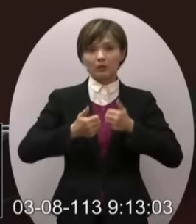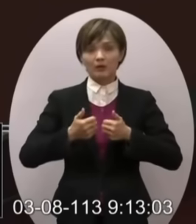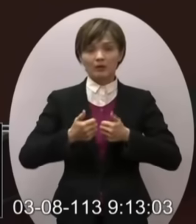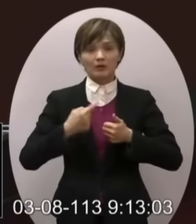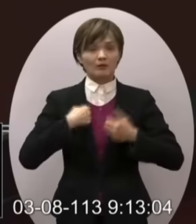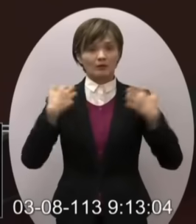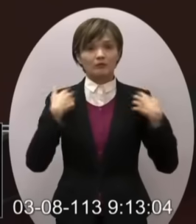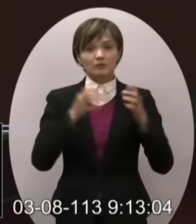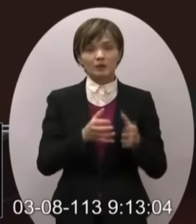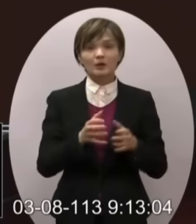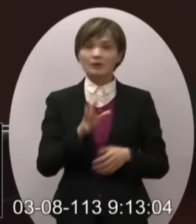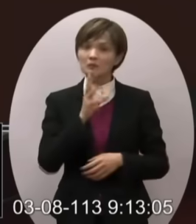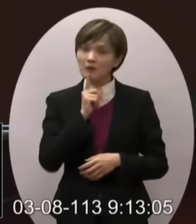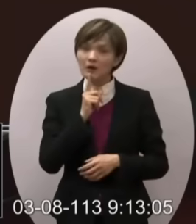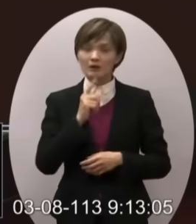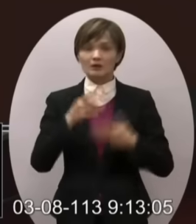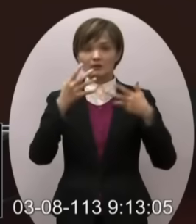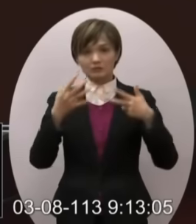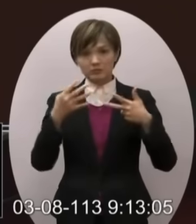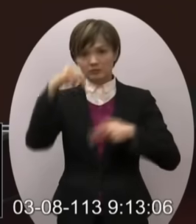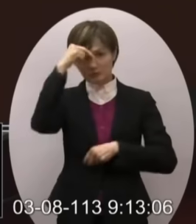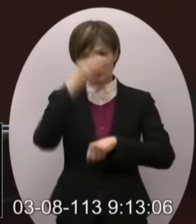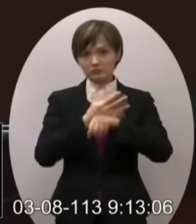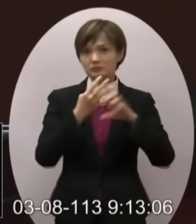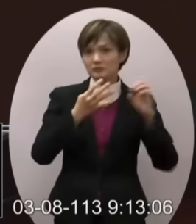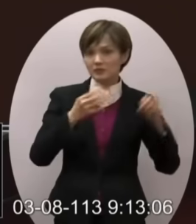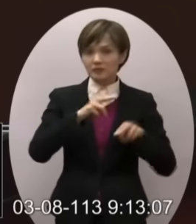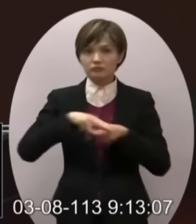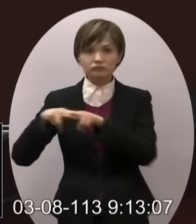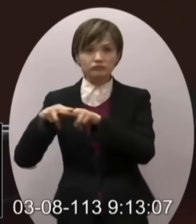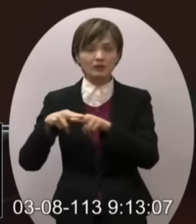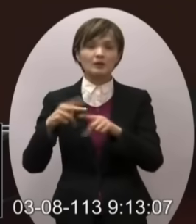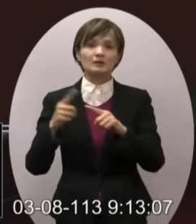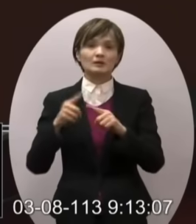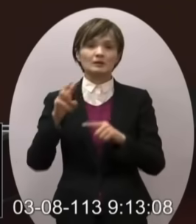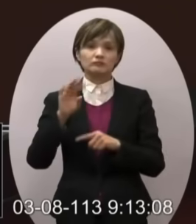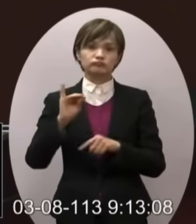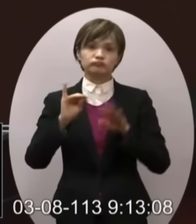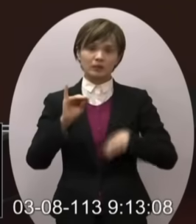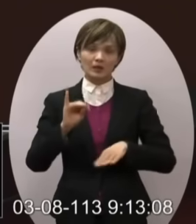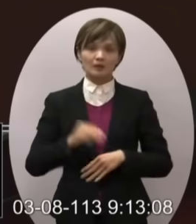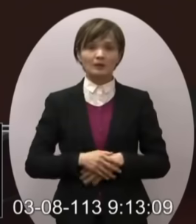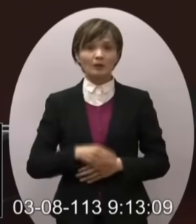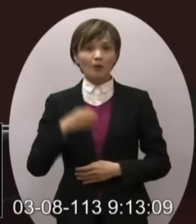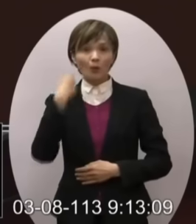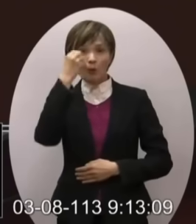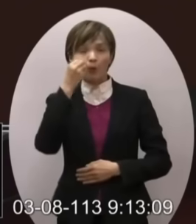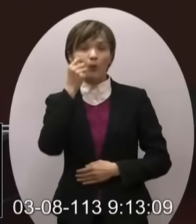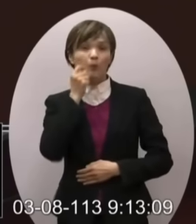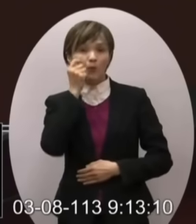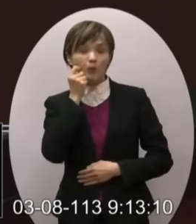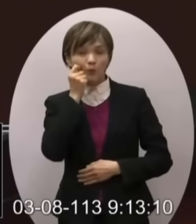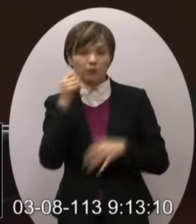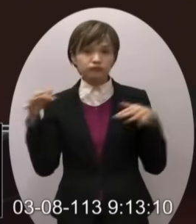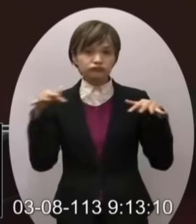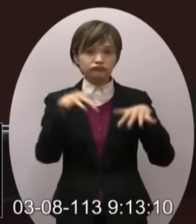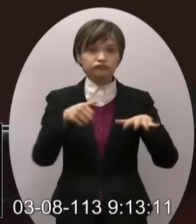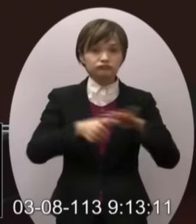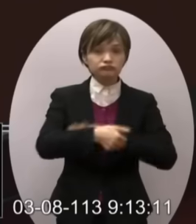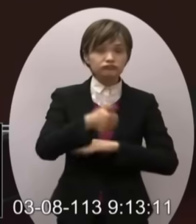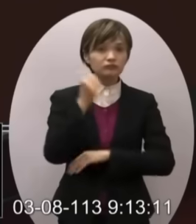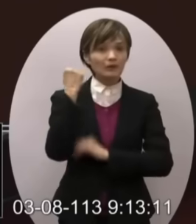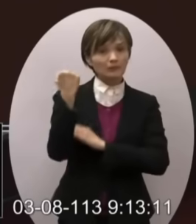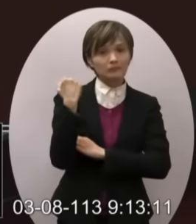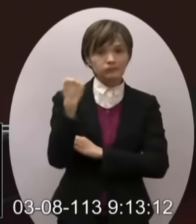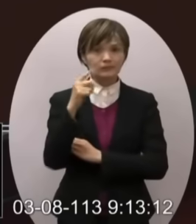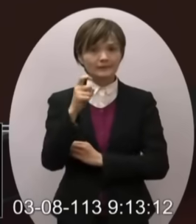4点上班时间，还只有千人的观众席，不让我们球迷进来进场为球员加油吗？无论